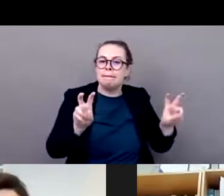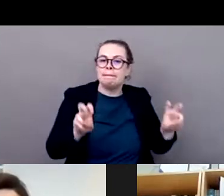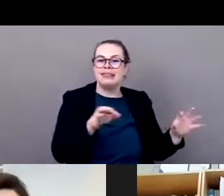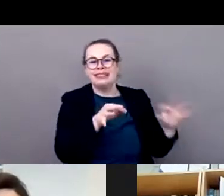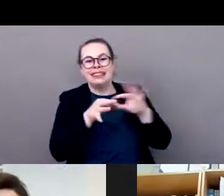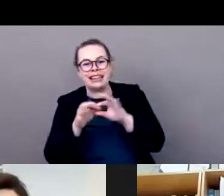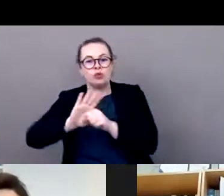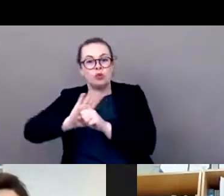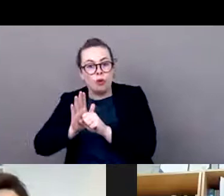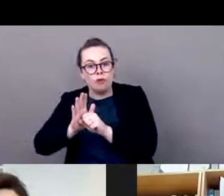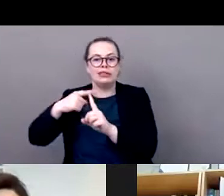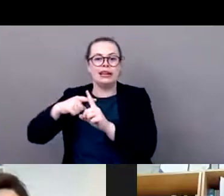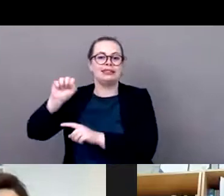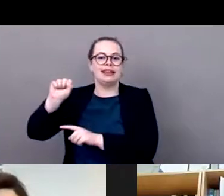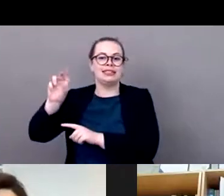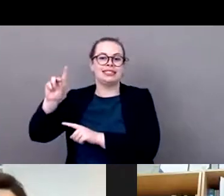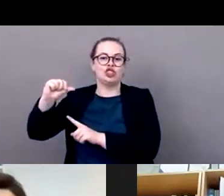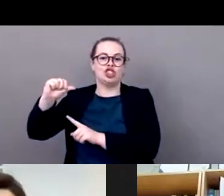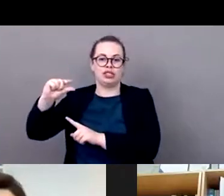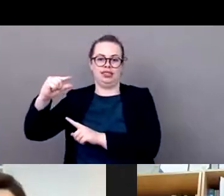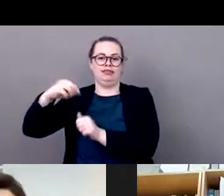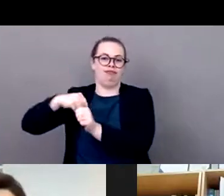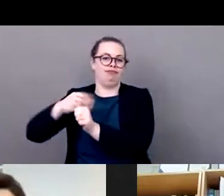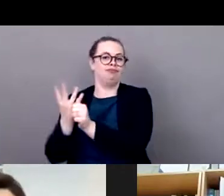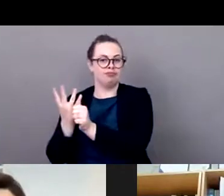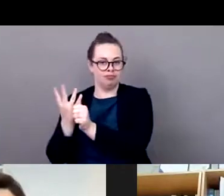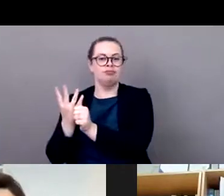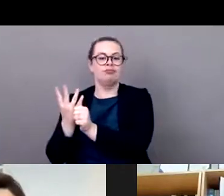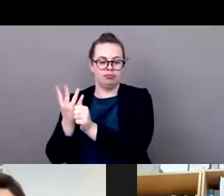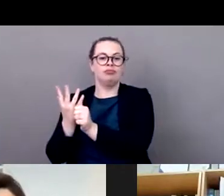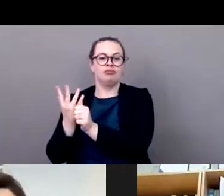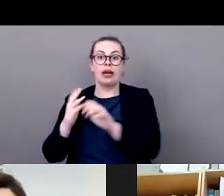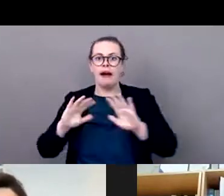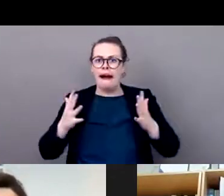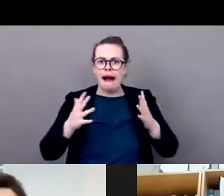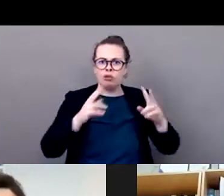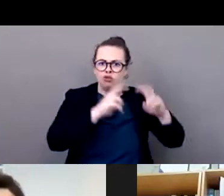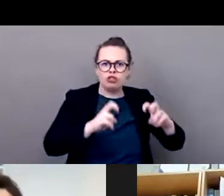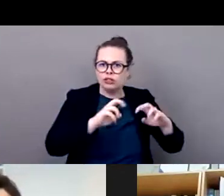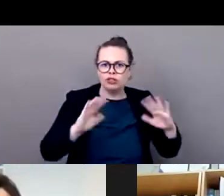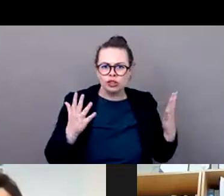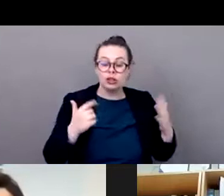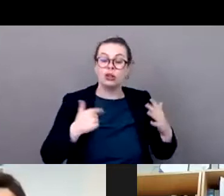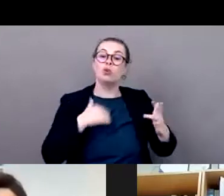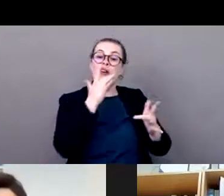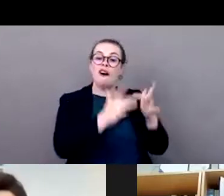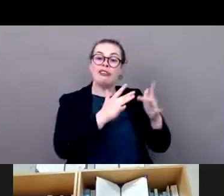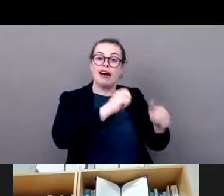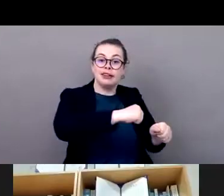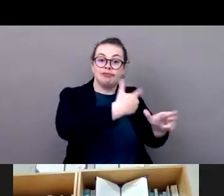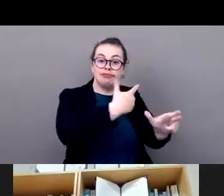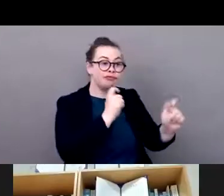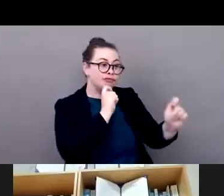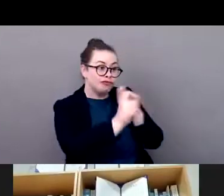étudié ces thématiques en différents piliers. Ensuite, en ce qui concerne la collecte des données,